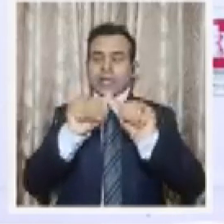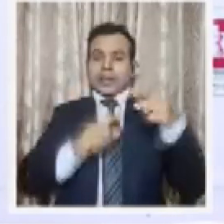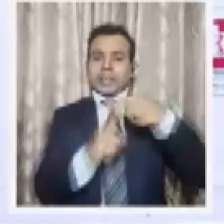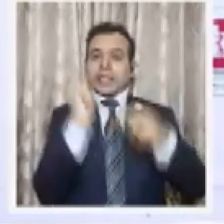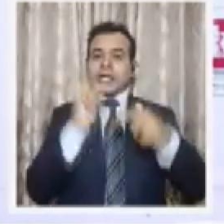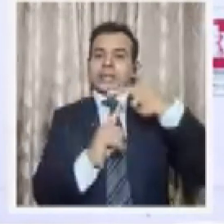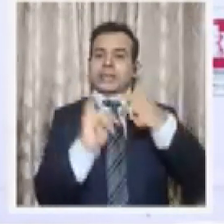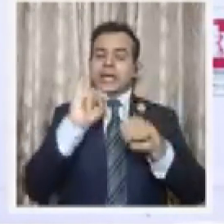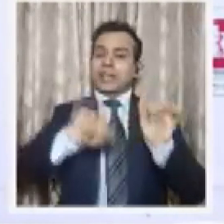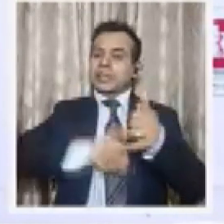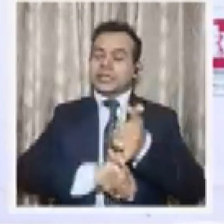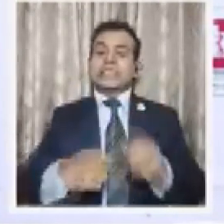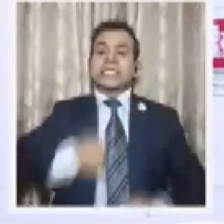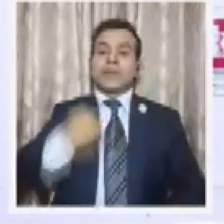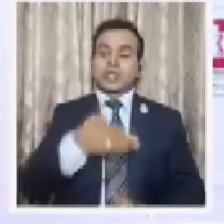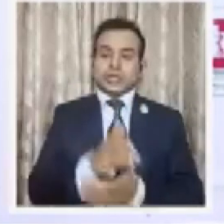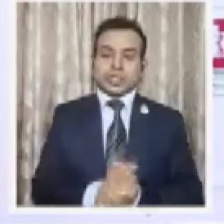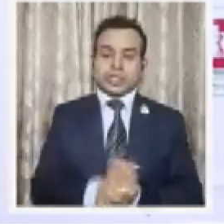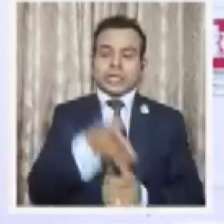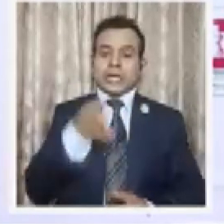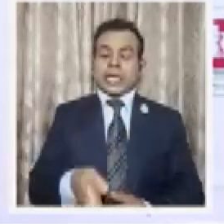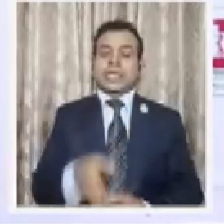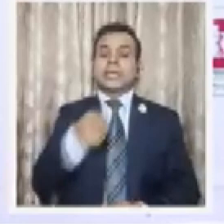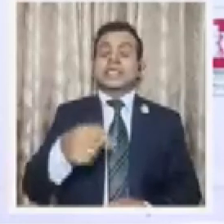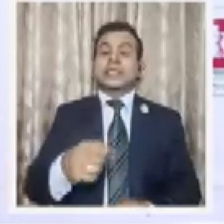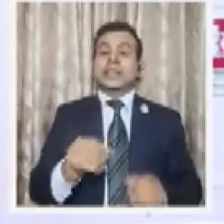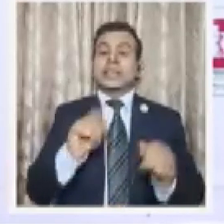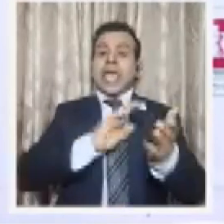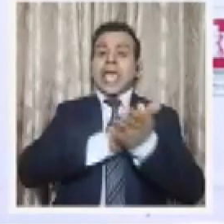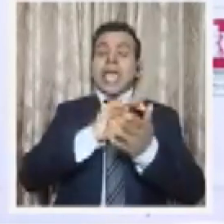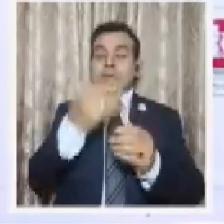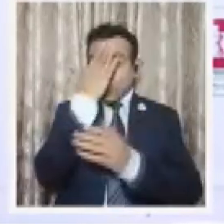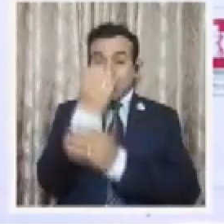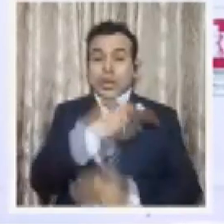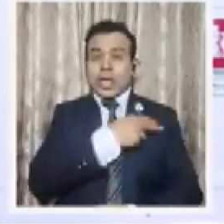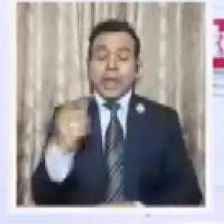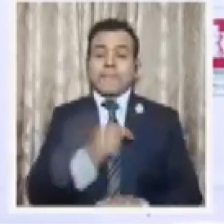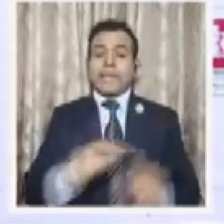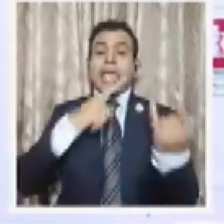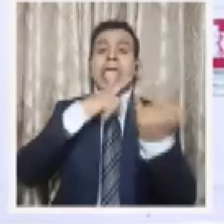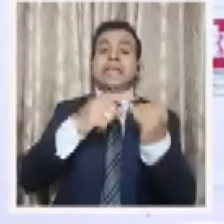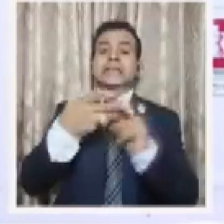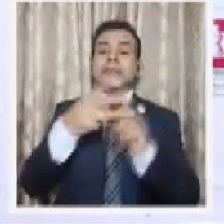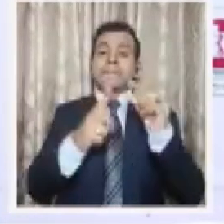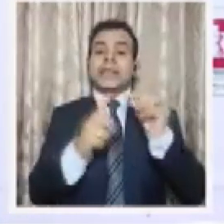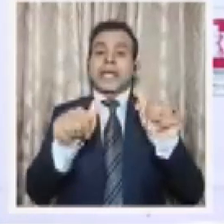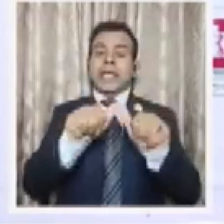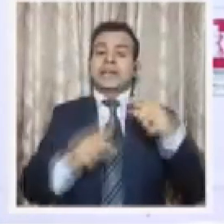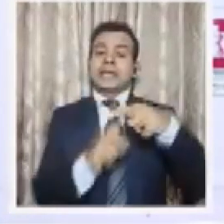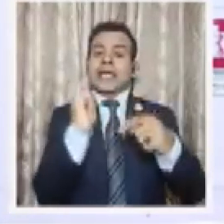এবারের প্রতিপাদ্য হেপাটাইটিস মুক্ত ভবিষ্যৎ। হেপাটাইটিস রোগটি, বিশেষ করে হেপাটাইটিস বি এবং